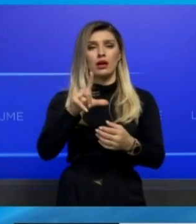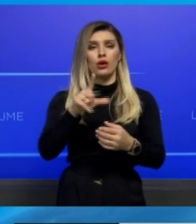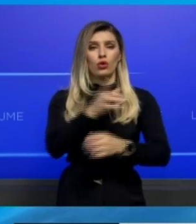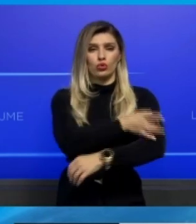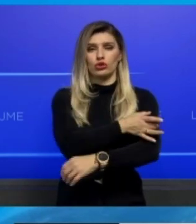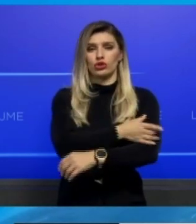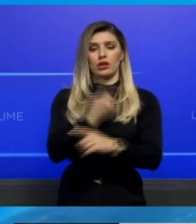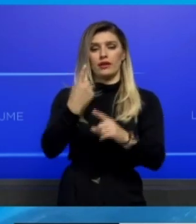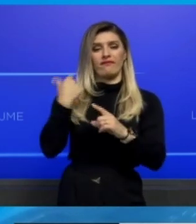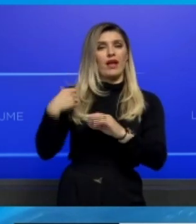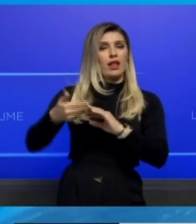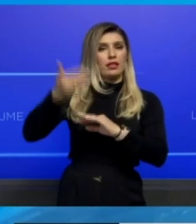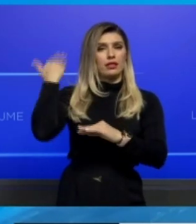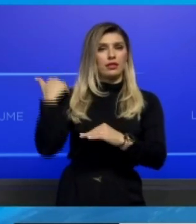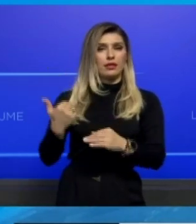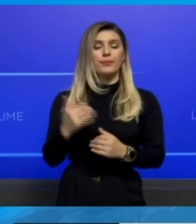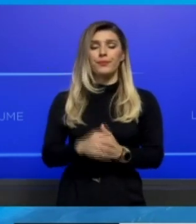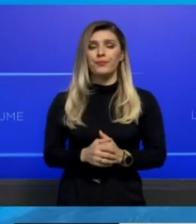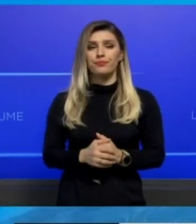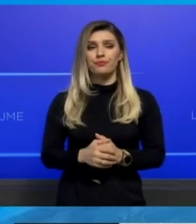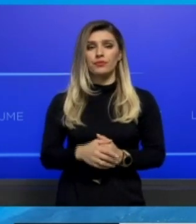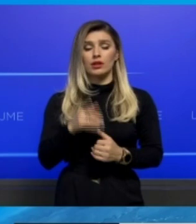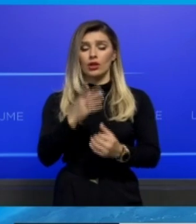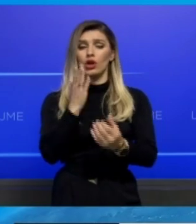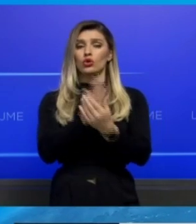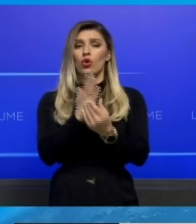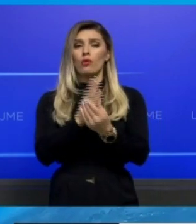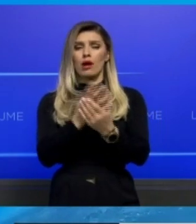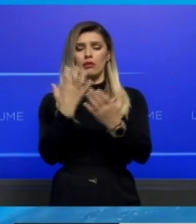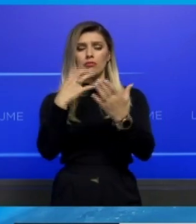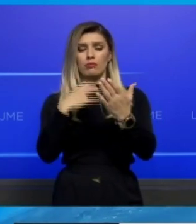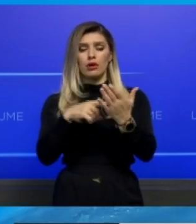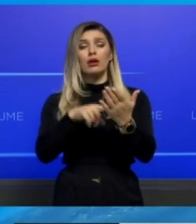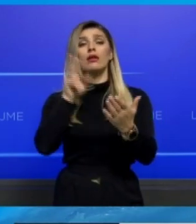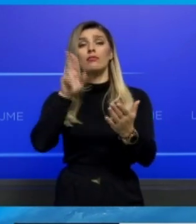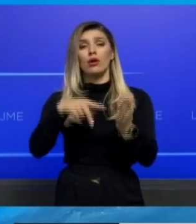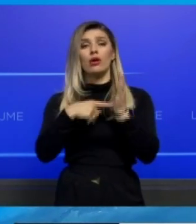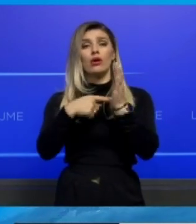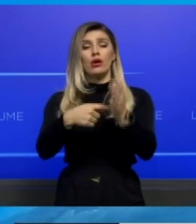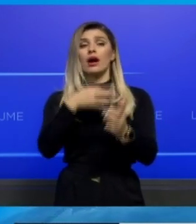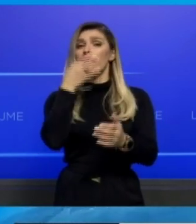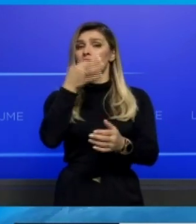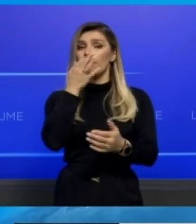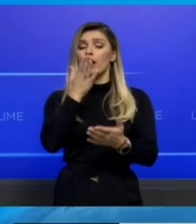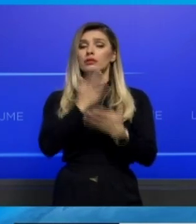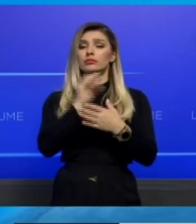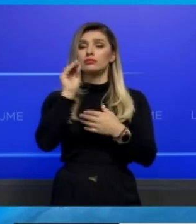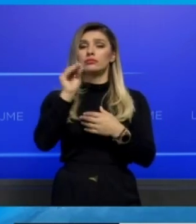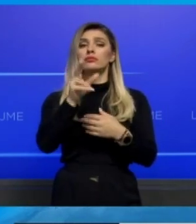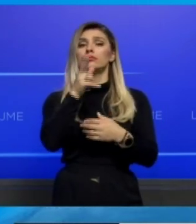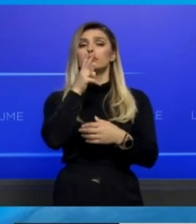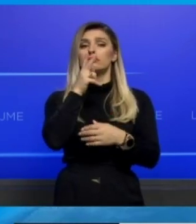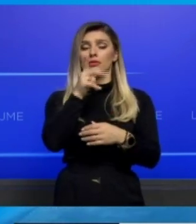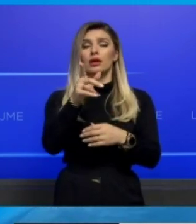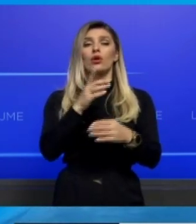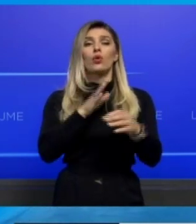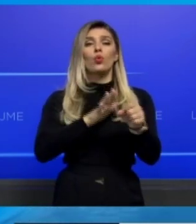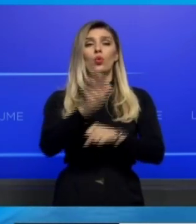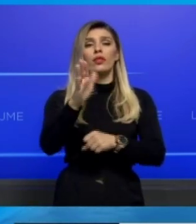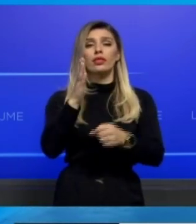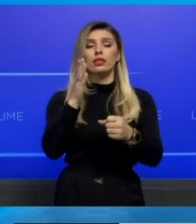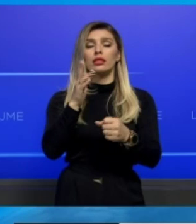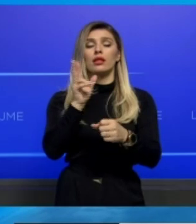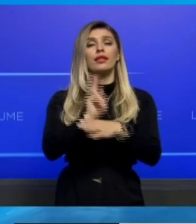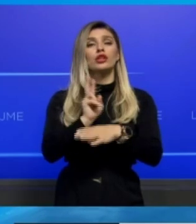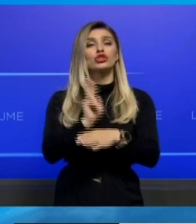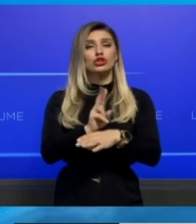vitin e kaluar. Në disa prej këtyre dokumenteve, përmendej edhe fakti që ishin kërkuar dëshmi kundër Adem Jasharit dhe